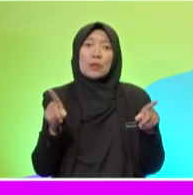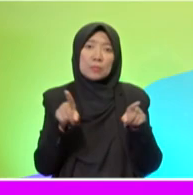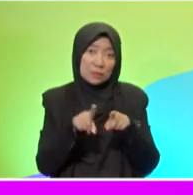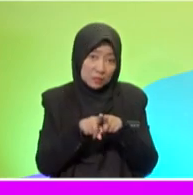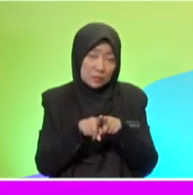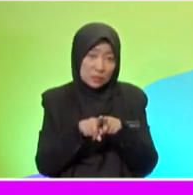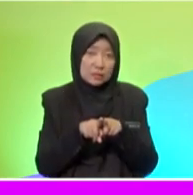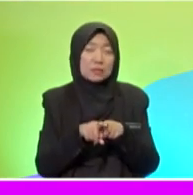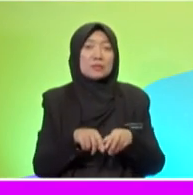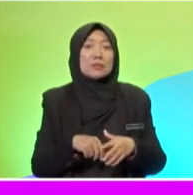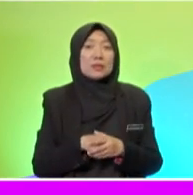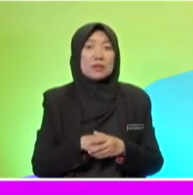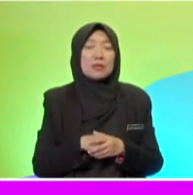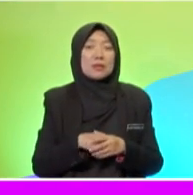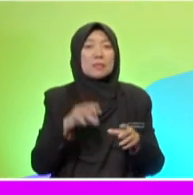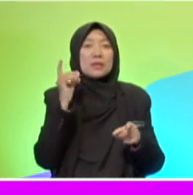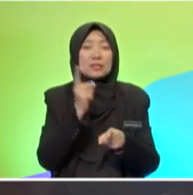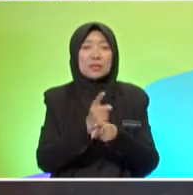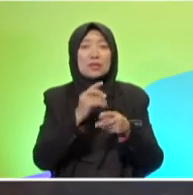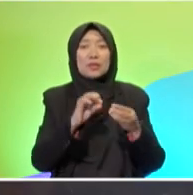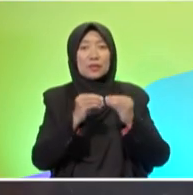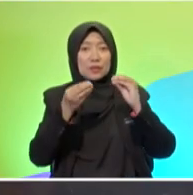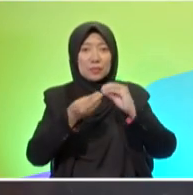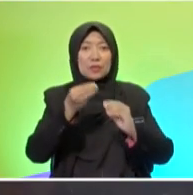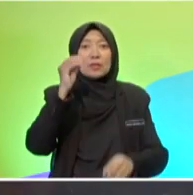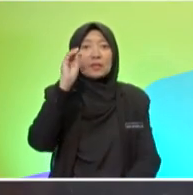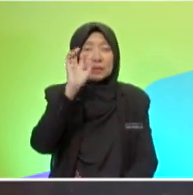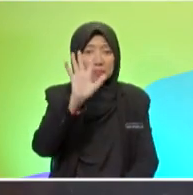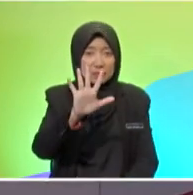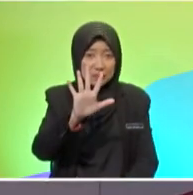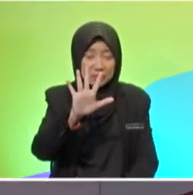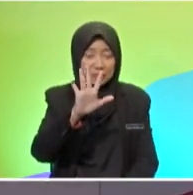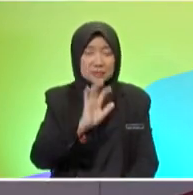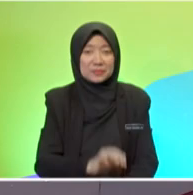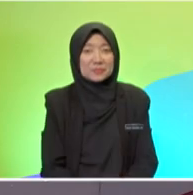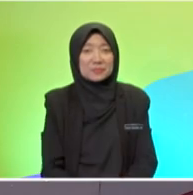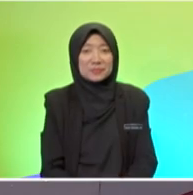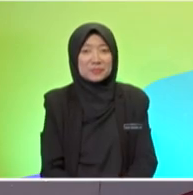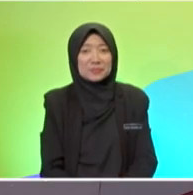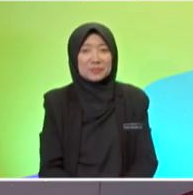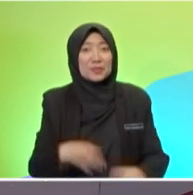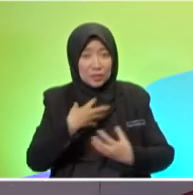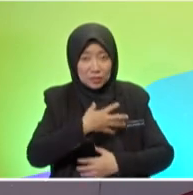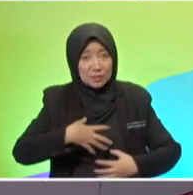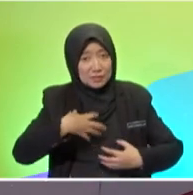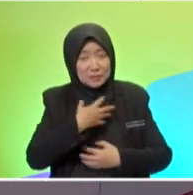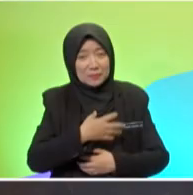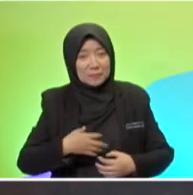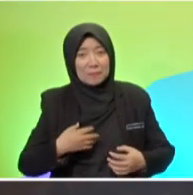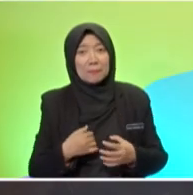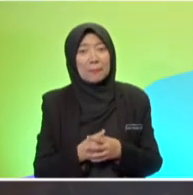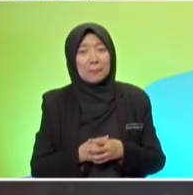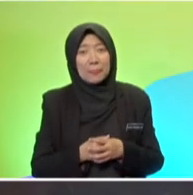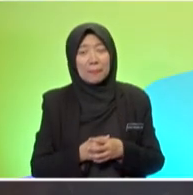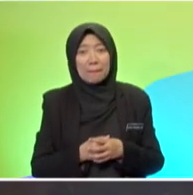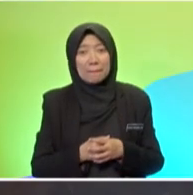sama kan? Okey, tanya nombor lima. Baiklah. Okey, seronok tak pancing? Seronok, seronok kan? Seronok. Saya teruskan cikgu? Boleh,